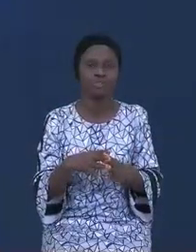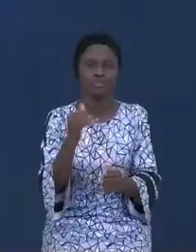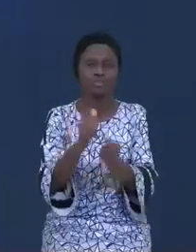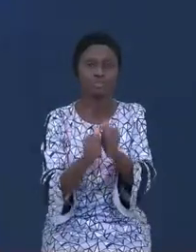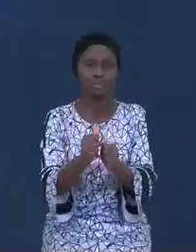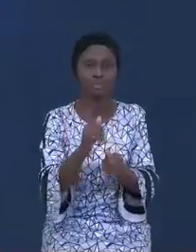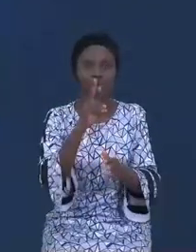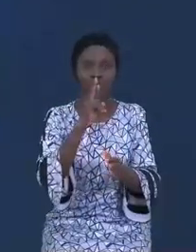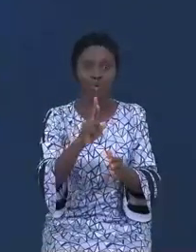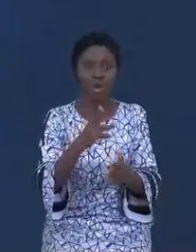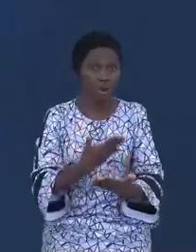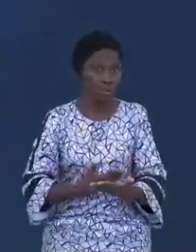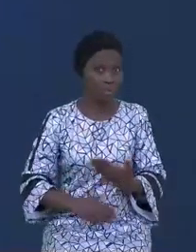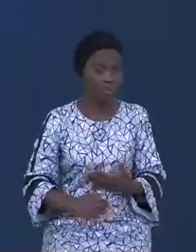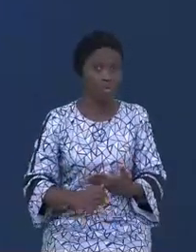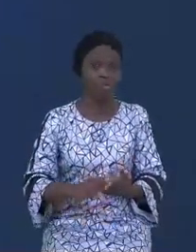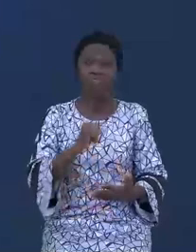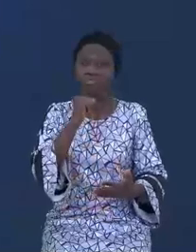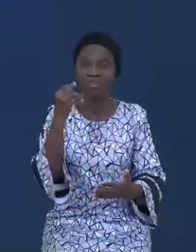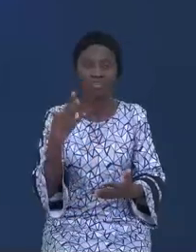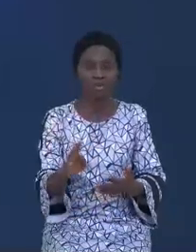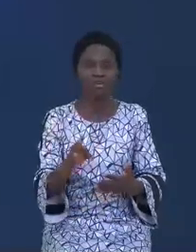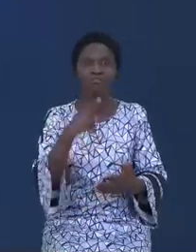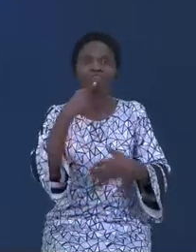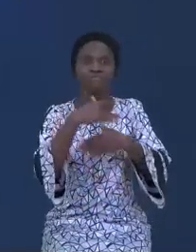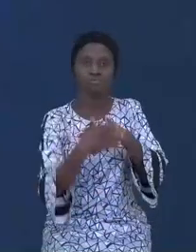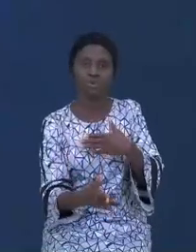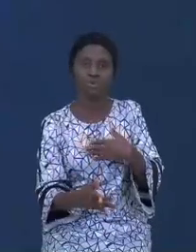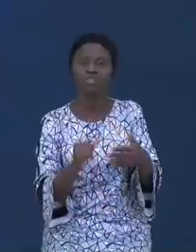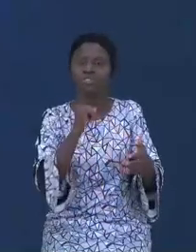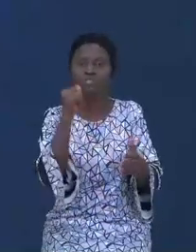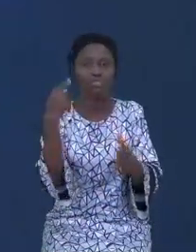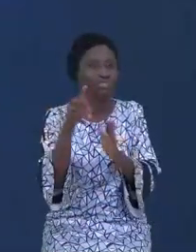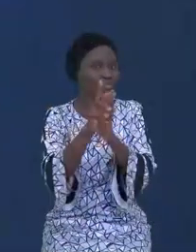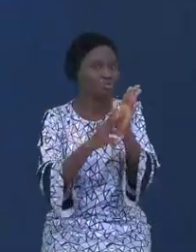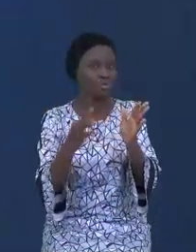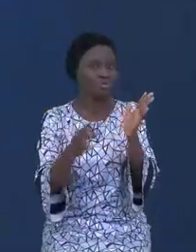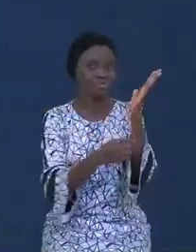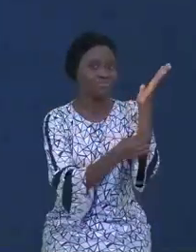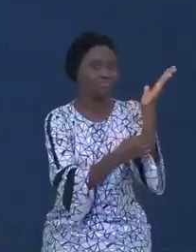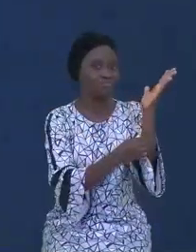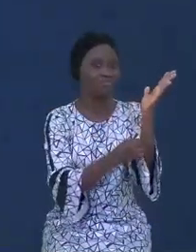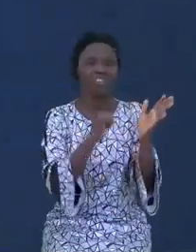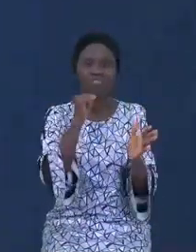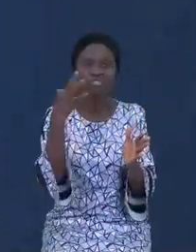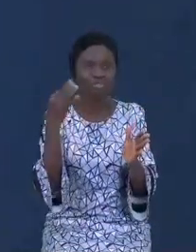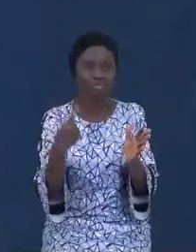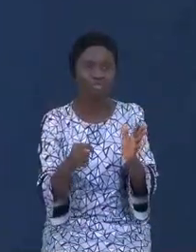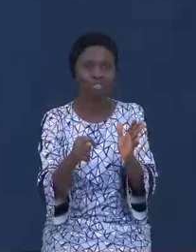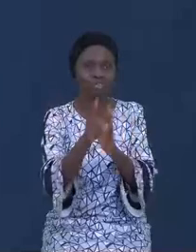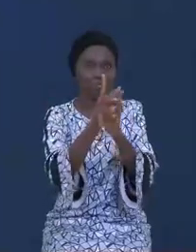Lesquels sont nés, non du sang, ni de la volonté de la chair, ni de la volonté de